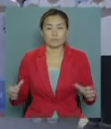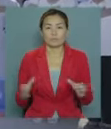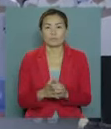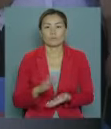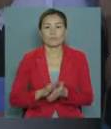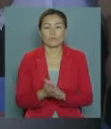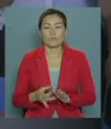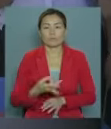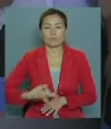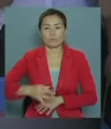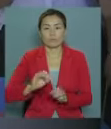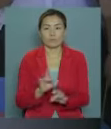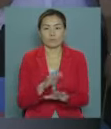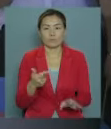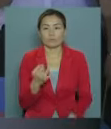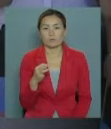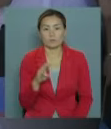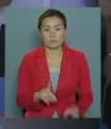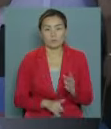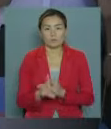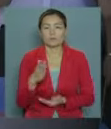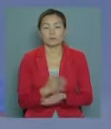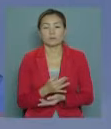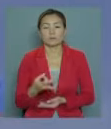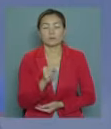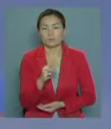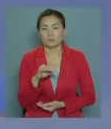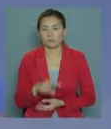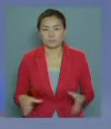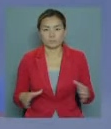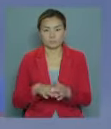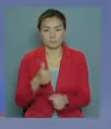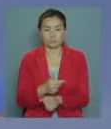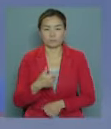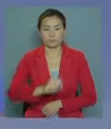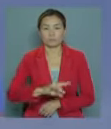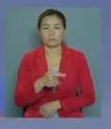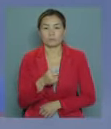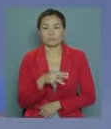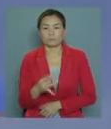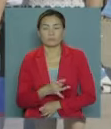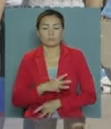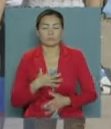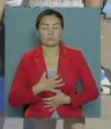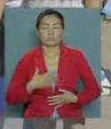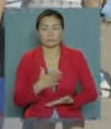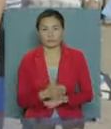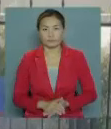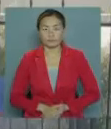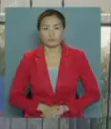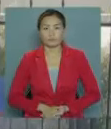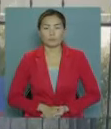өткен шара еліміздің әнұранымен басталды. Жиында сөз алған аудан әкімі аппаратының басшысы Нұрғали Аруев бұл мерекенің маңыздылығына